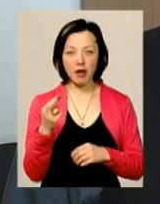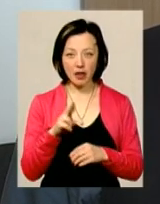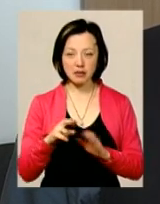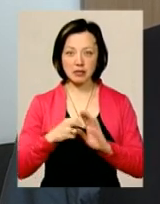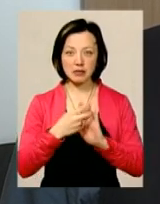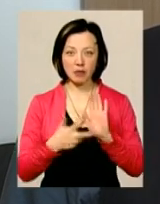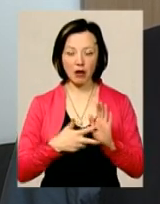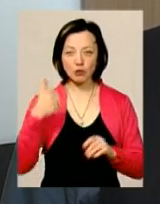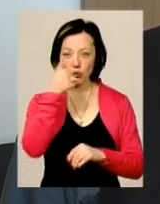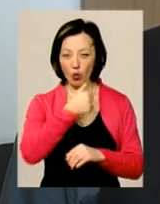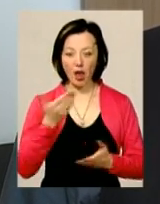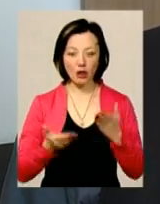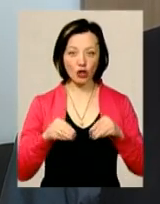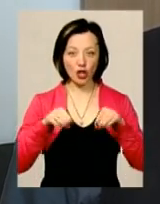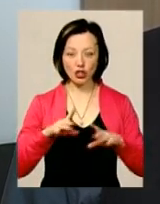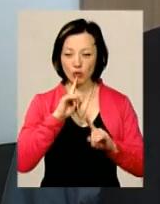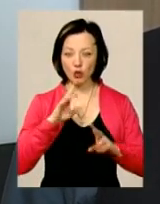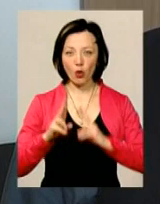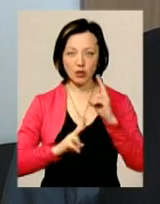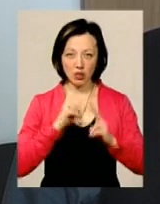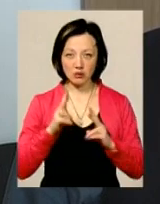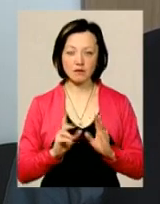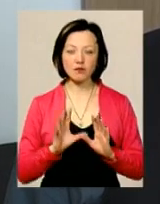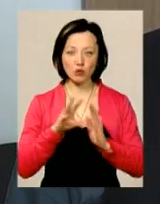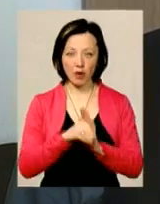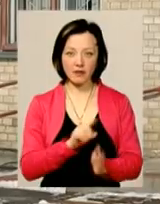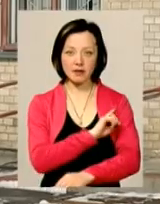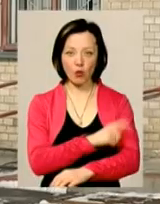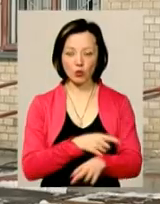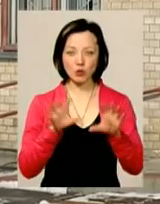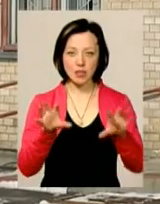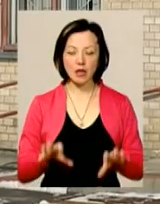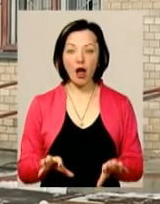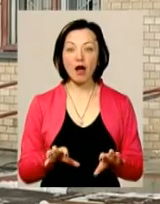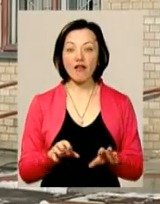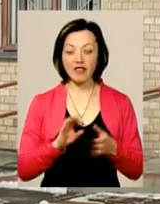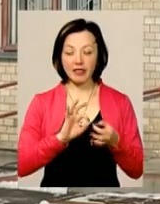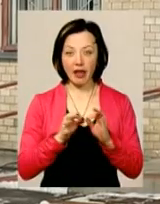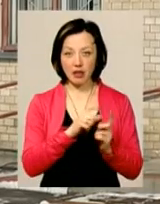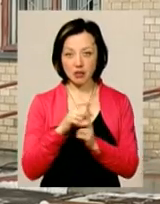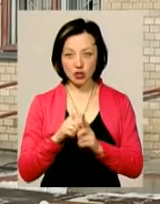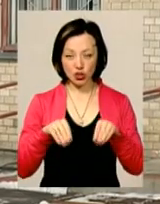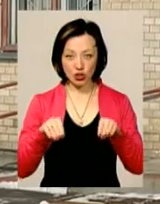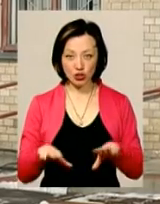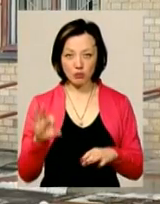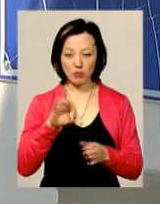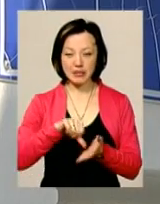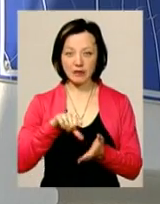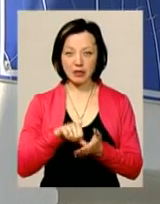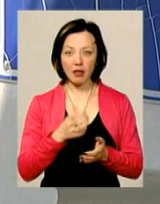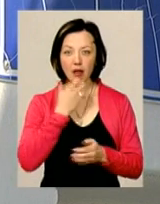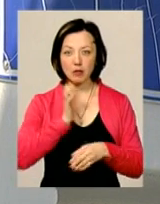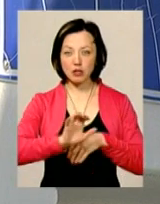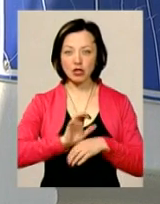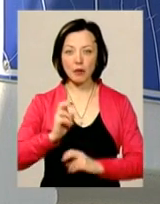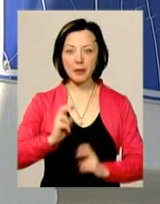березня 2018 року, якщо рішення не буде оскаржено, воно вступає в законну силу. У тексті судового рішення йдеться про те, що представник